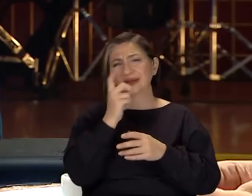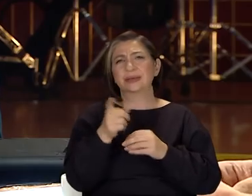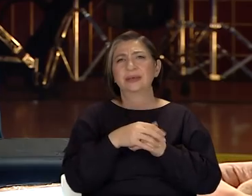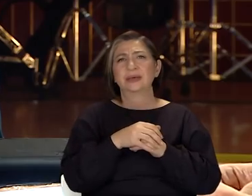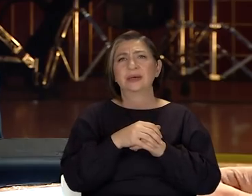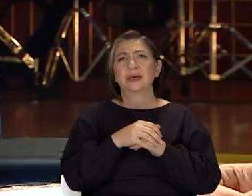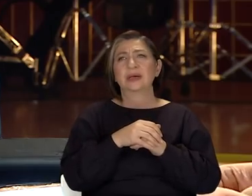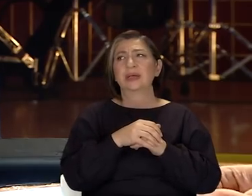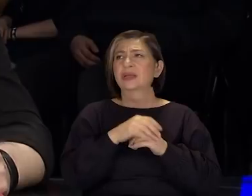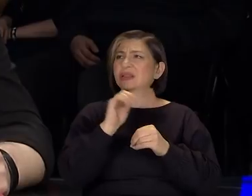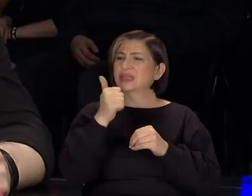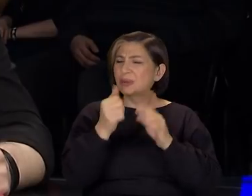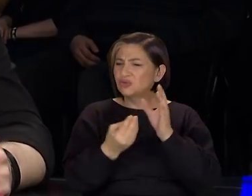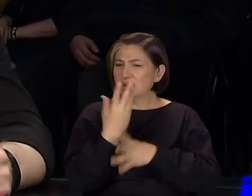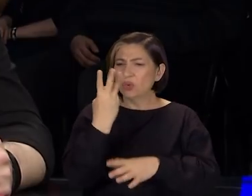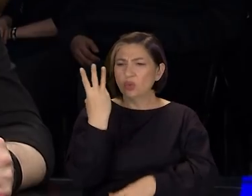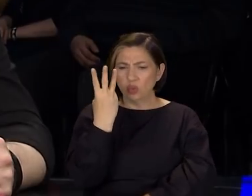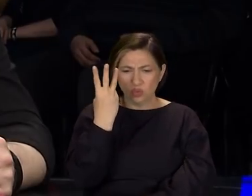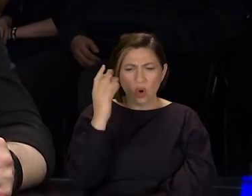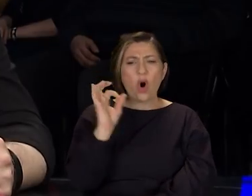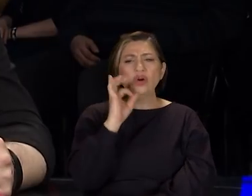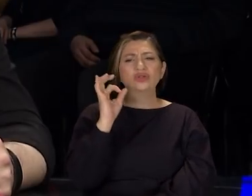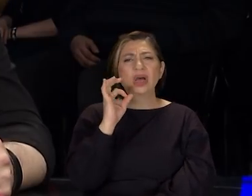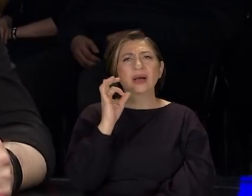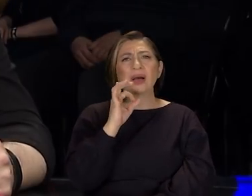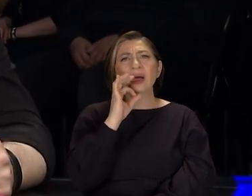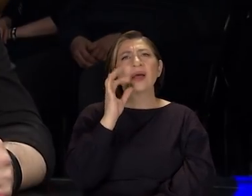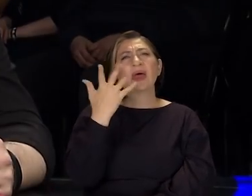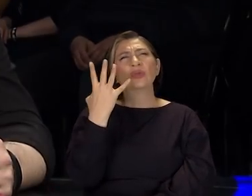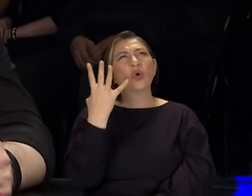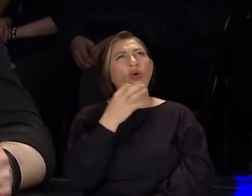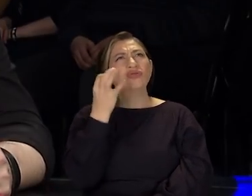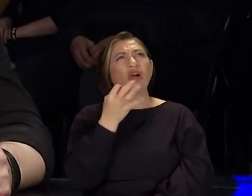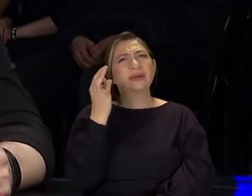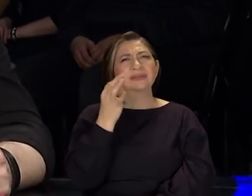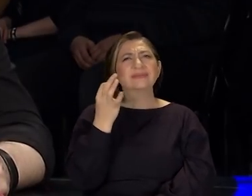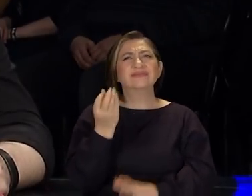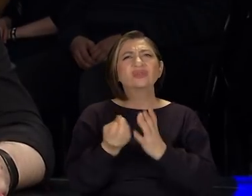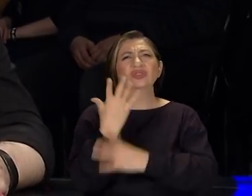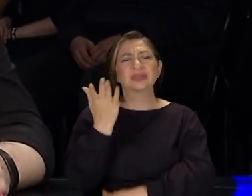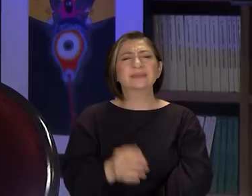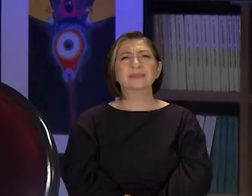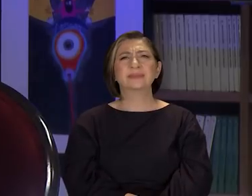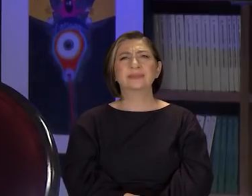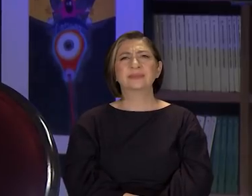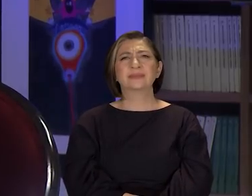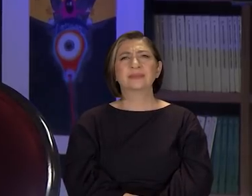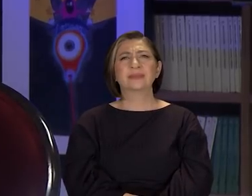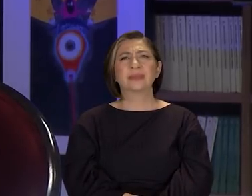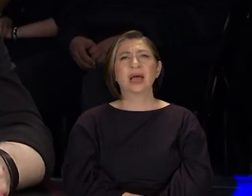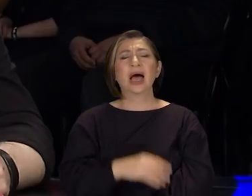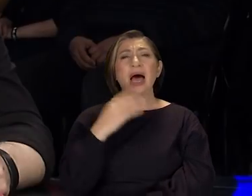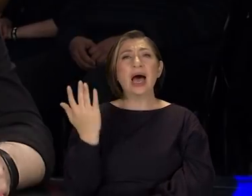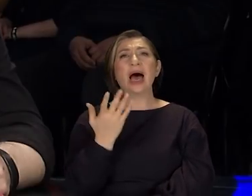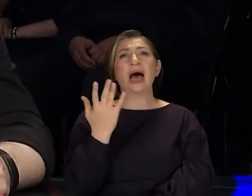Tekli ne zaman çıktı? 3 Ocak veya 4 Ocak da çıkarttı. 4 Ocak. 4 Ocak'ta çıktı. Ah